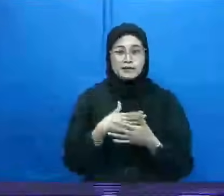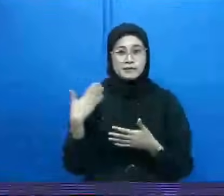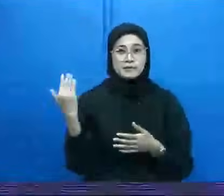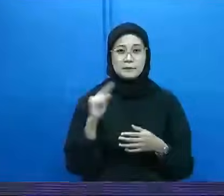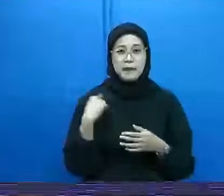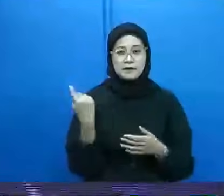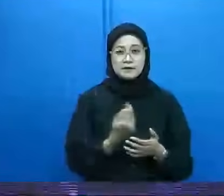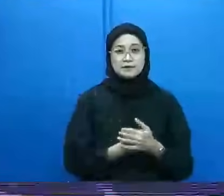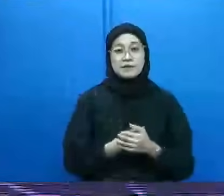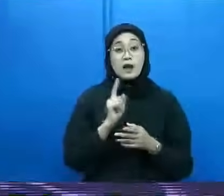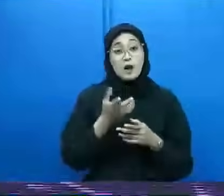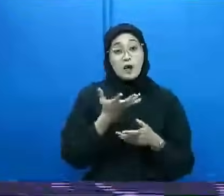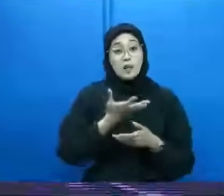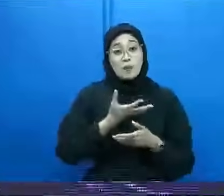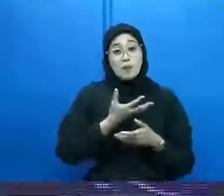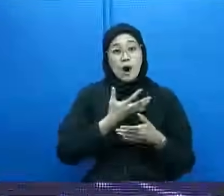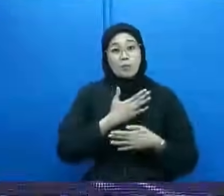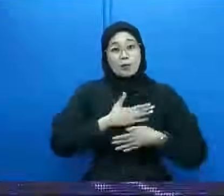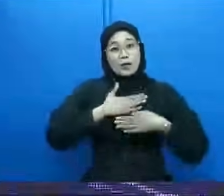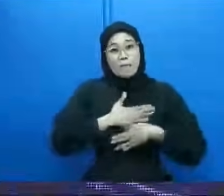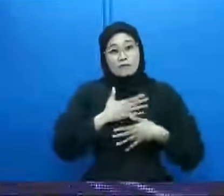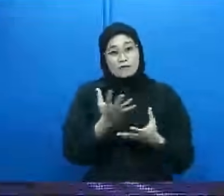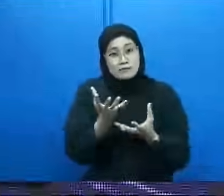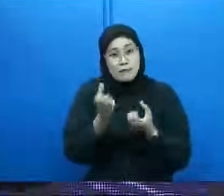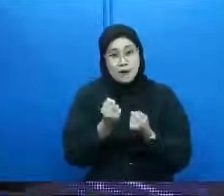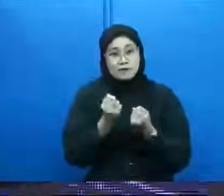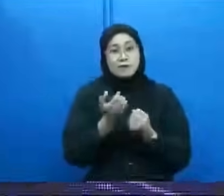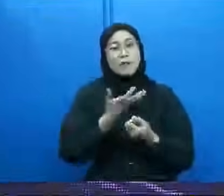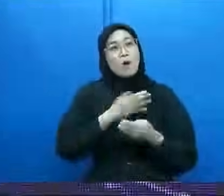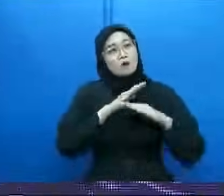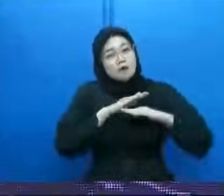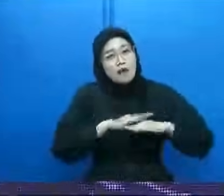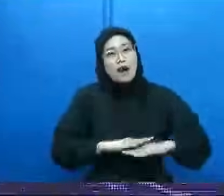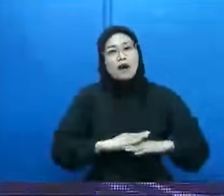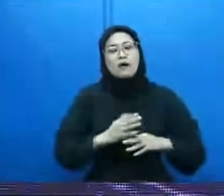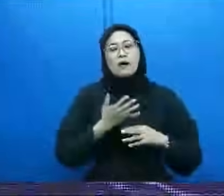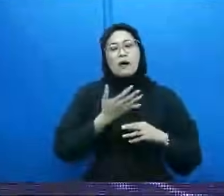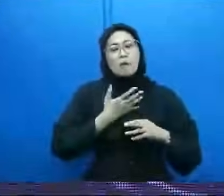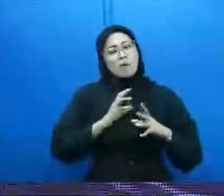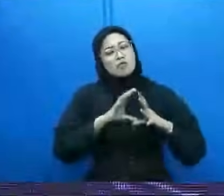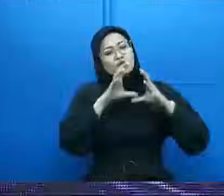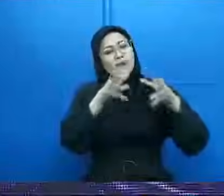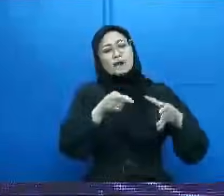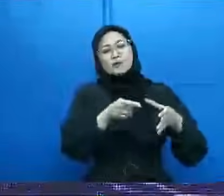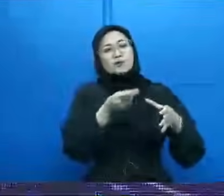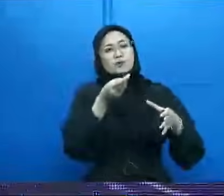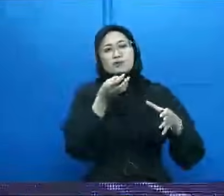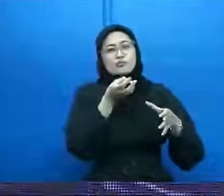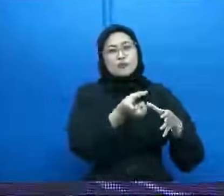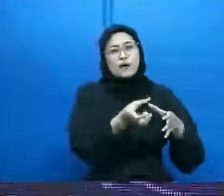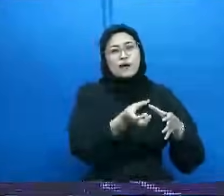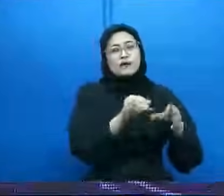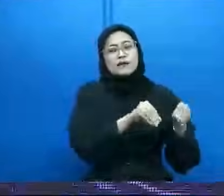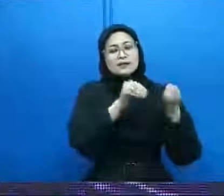sekarang, kalau kita ingin dapatkan kenikmatan itu, ingin tenang, ingin dunia mudah, akhirat dijamin, bagaimana cara